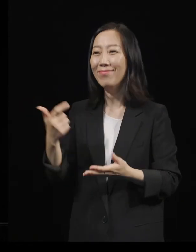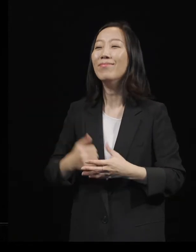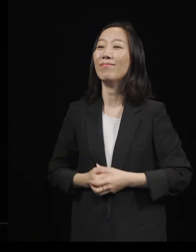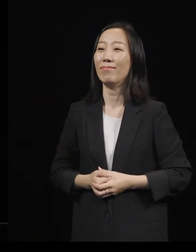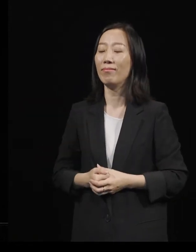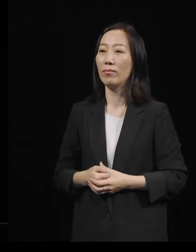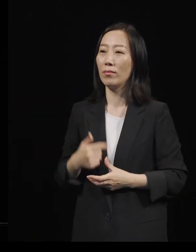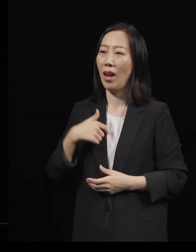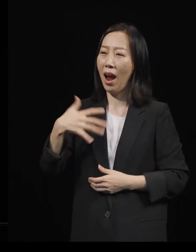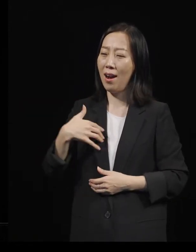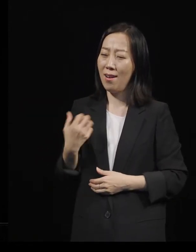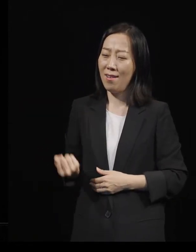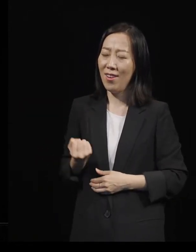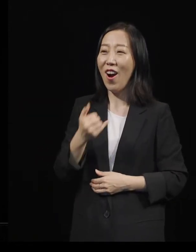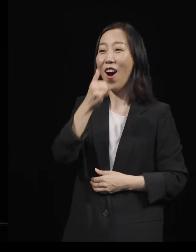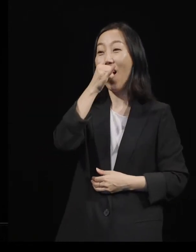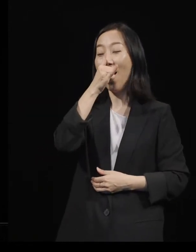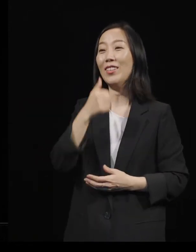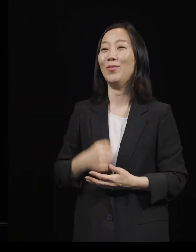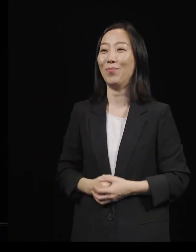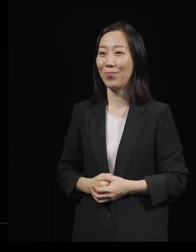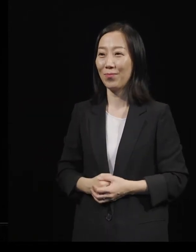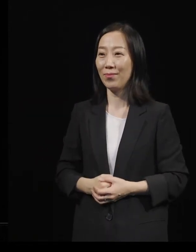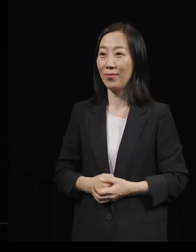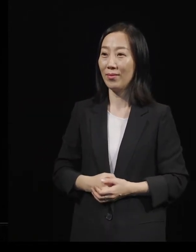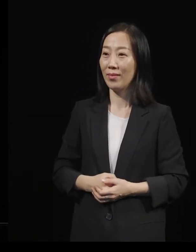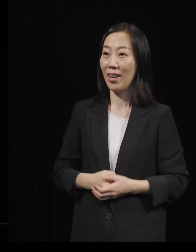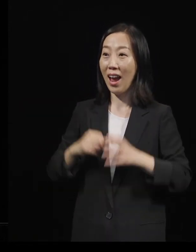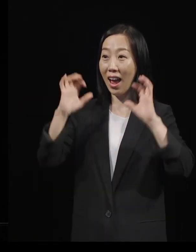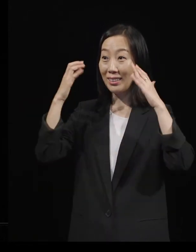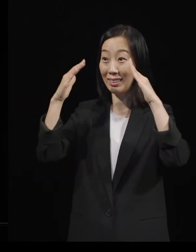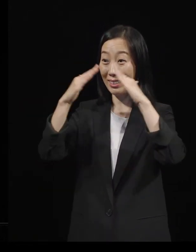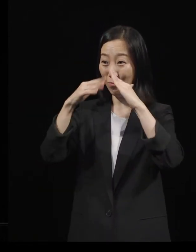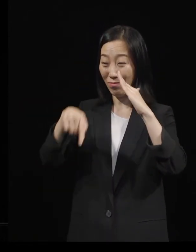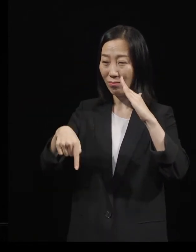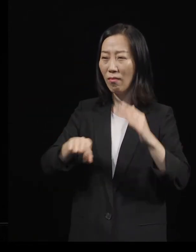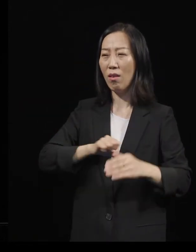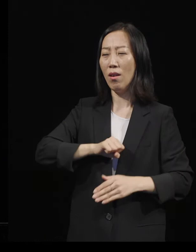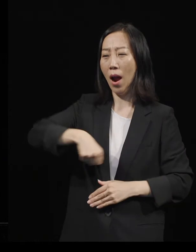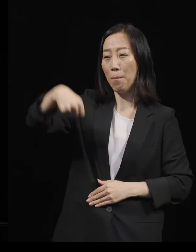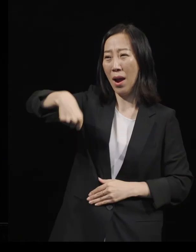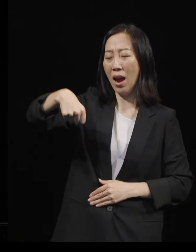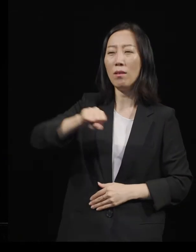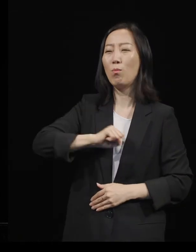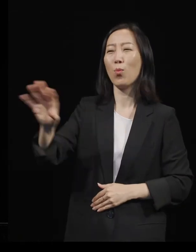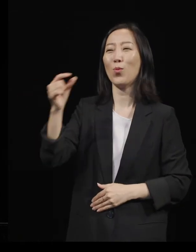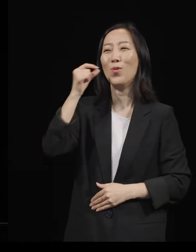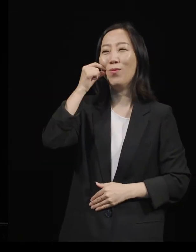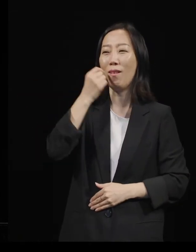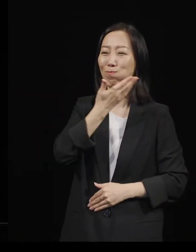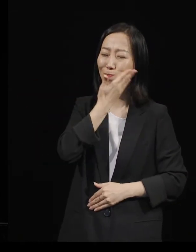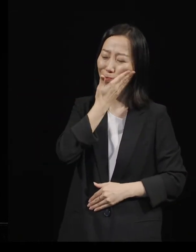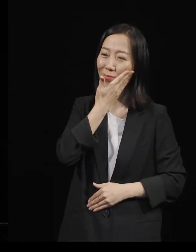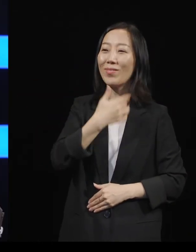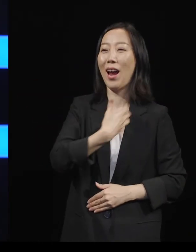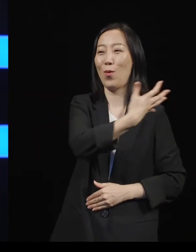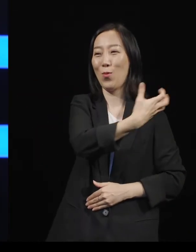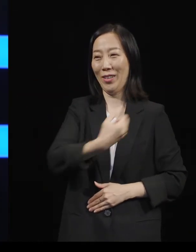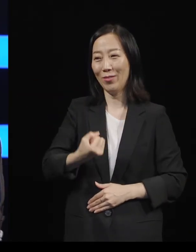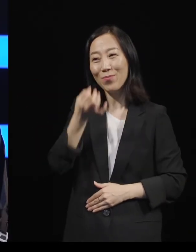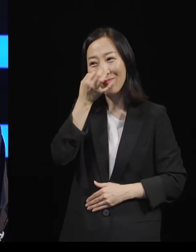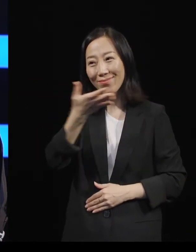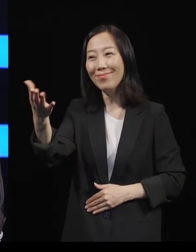정말 미련하게도요, 아직도 아이 어린이집 가방을 못 버리고 있습니다. 그래서 이렇게 갖고 나왔는데요.